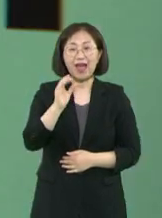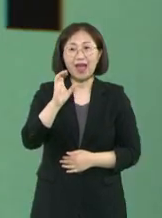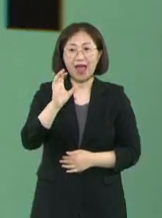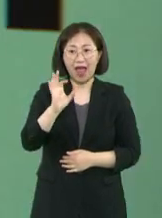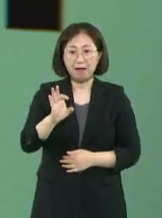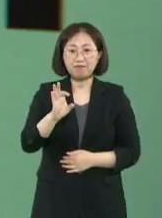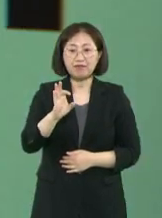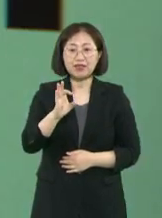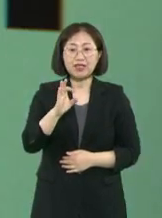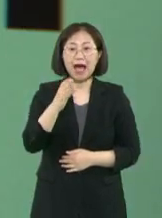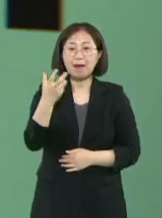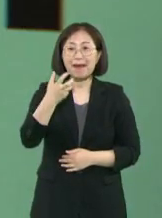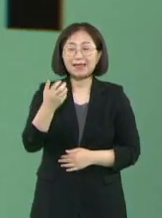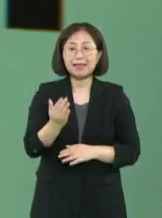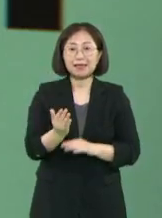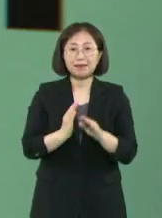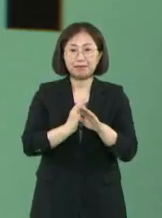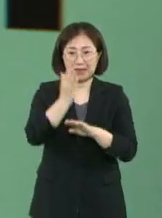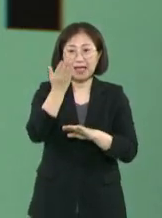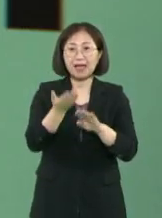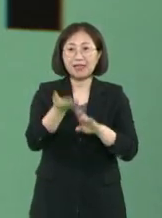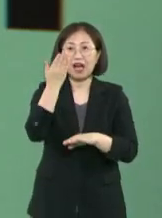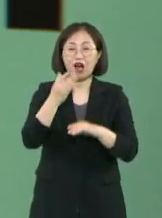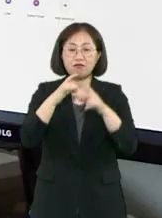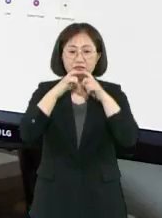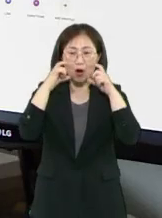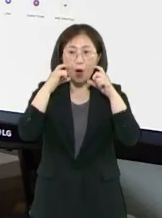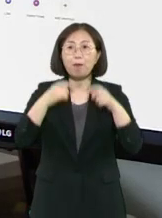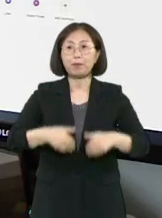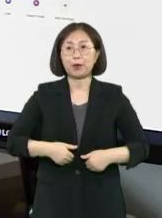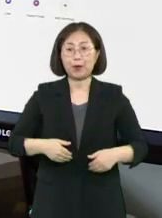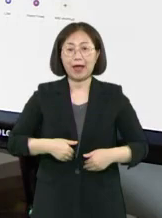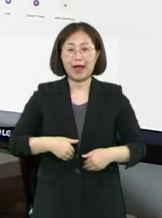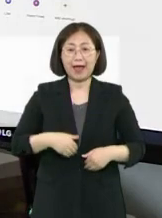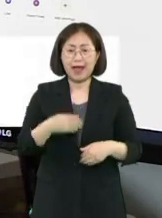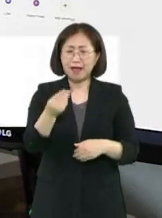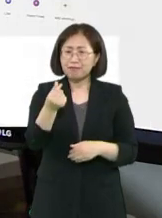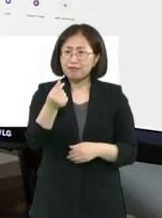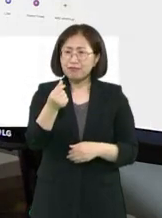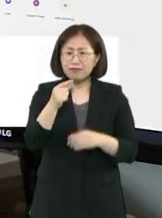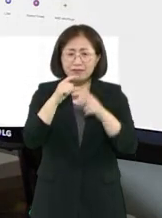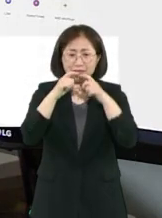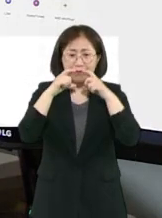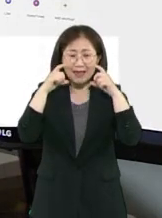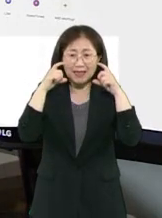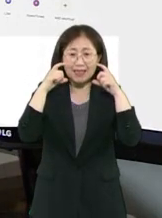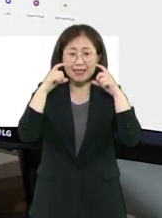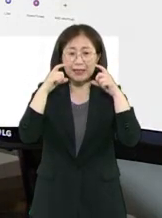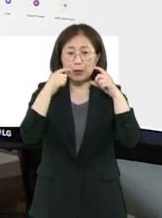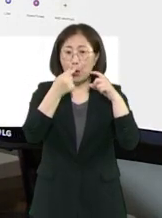이상 보건용 마스크를 착용하는 게 좋습니다. 덴탈 마스크는 이